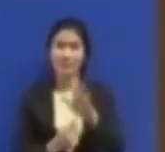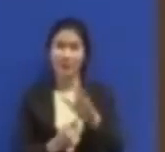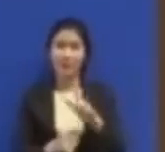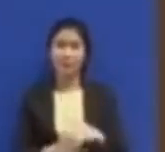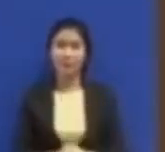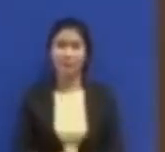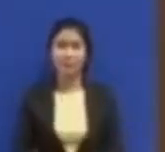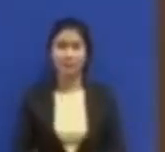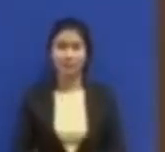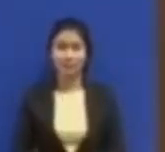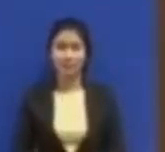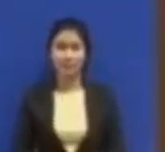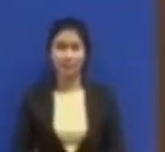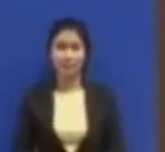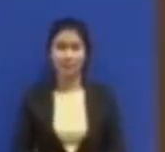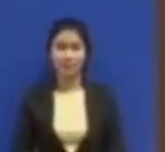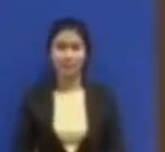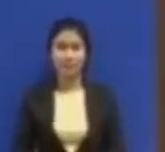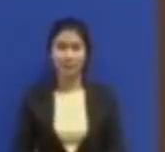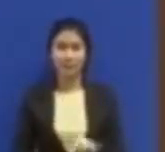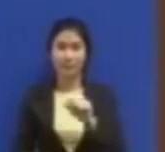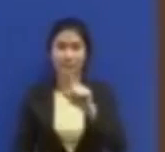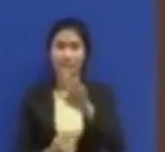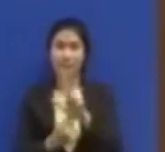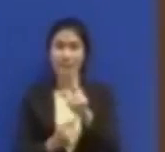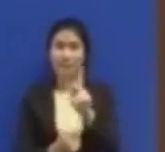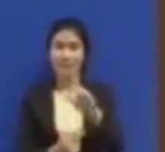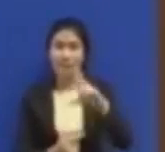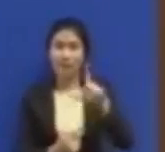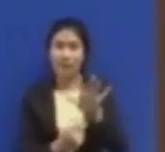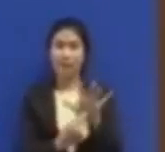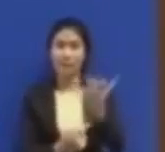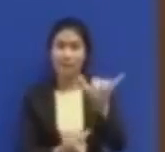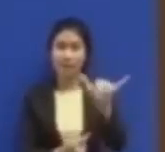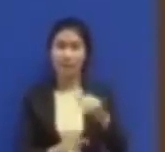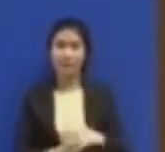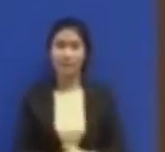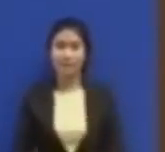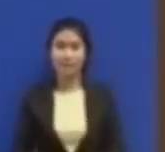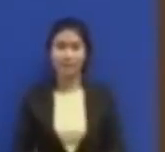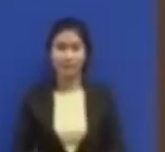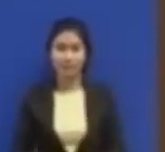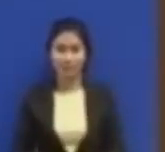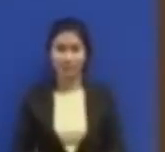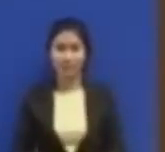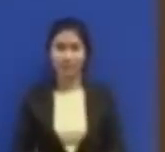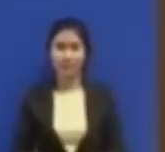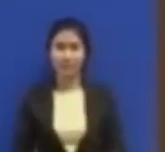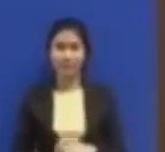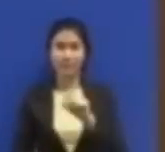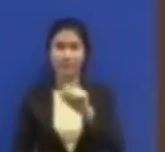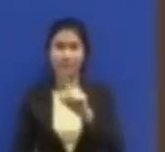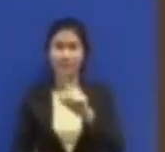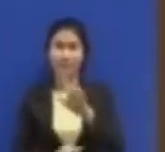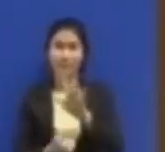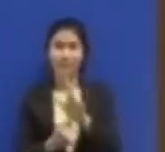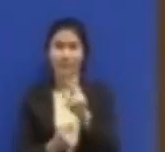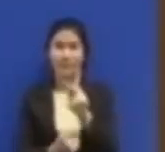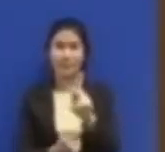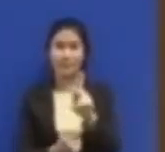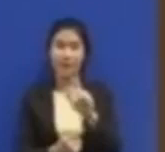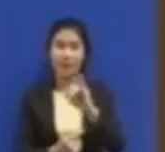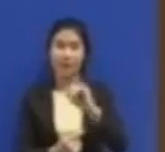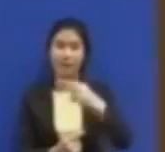176นายศักดิ์ชัยธนบุญชัย177 นายศักดิ์ไทยสุรกิจบว